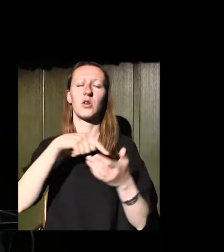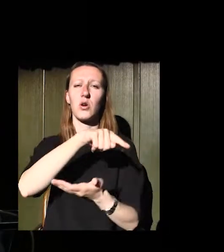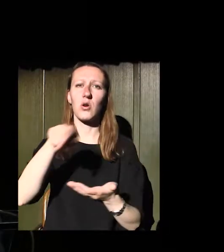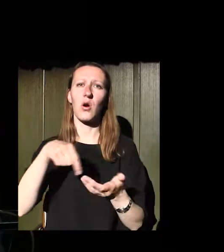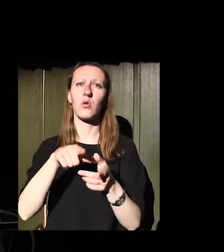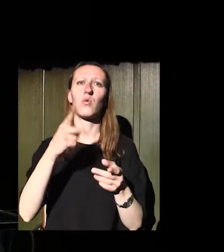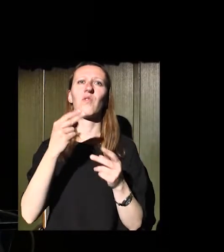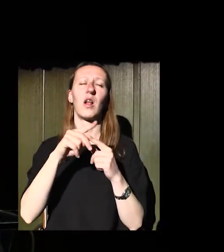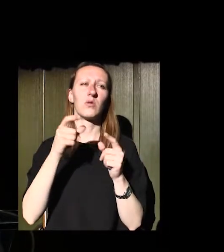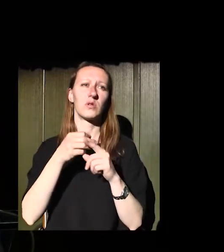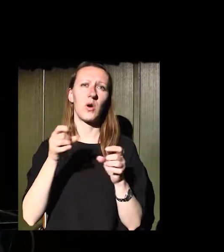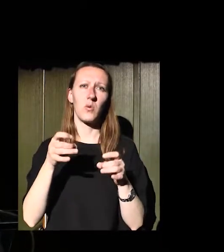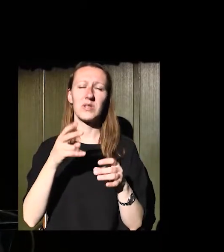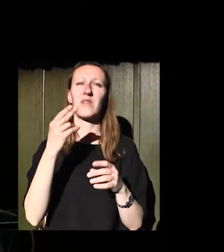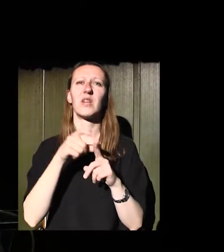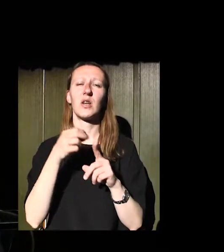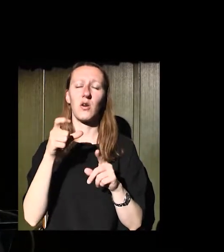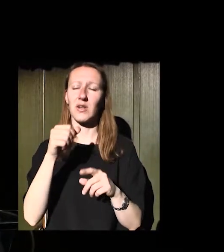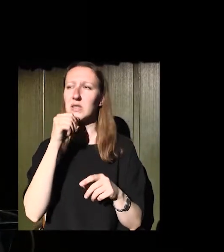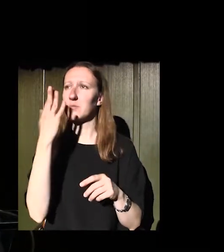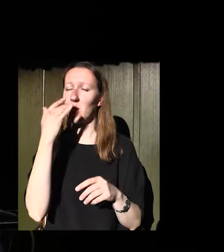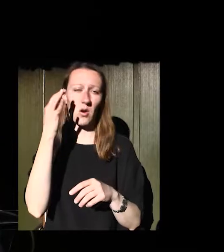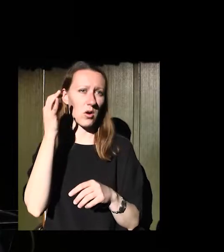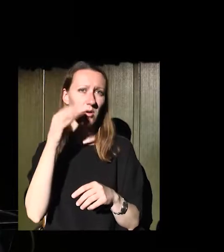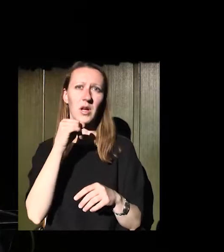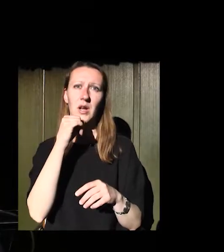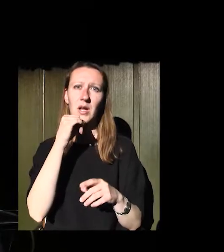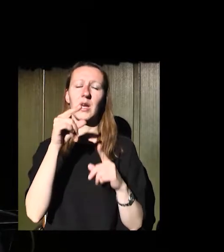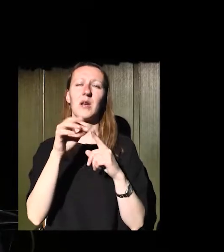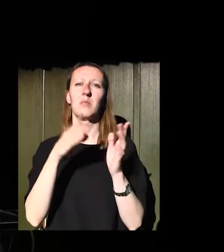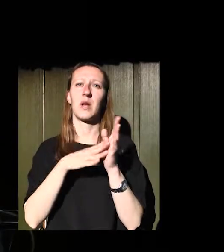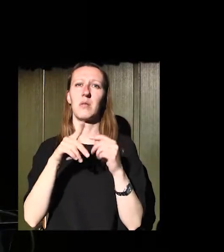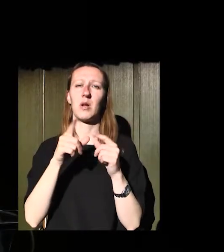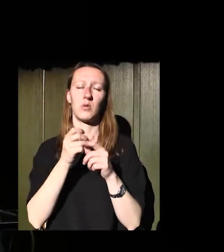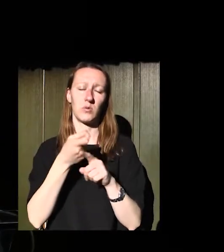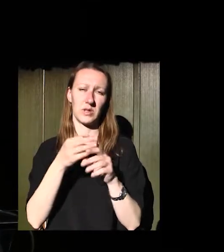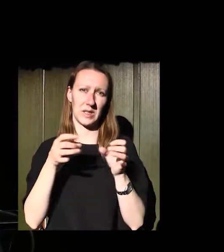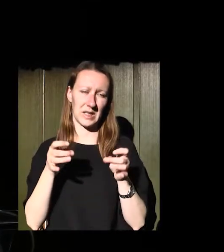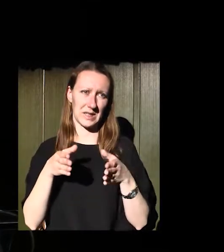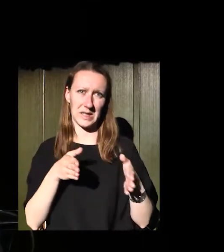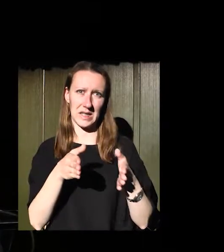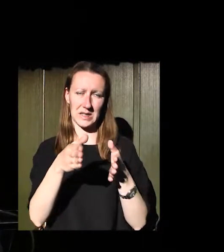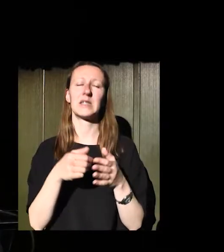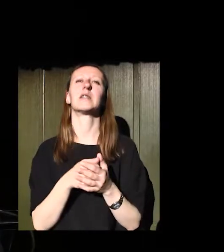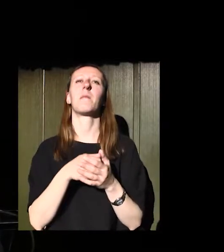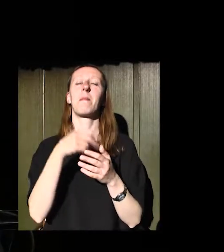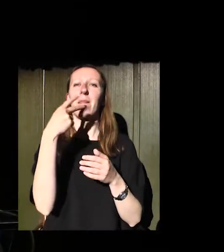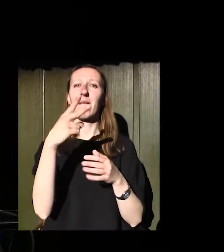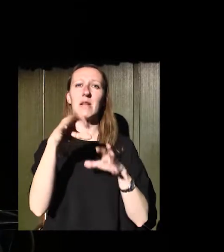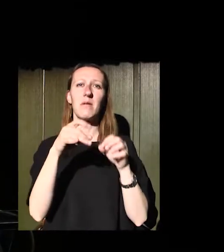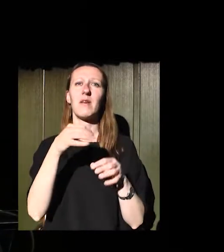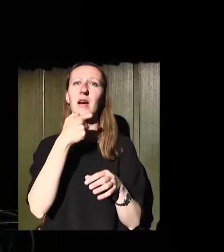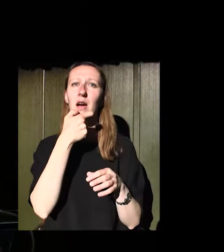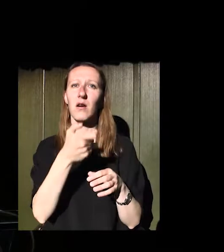izgrađenih rotora u Valturskoj ulici, na Vidikovcu i prije nekoliko dana na Premanturskoj cesti. Nabavili smo i